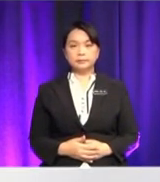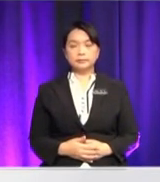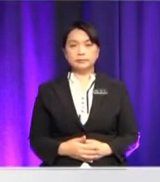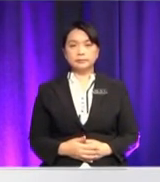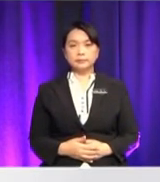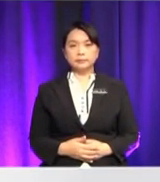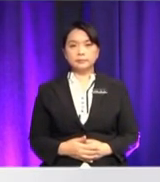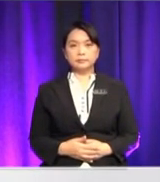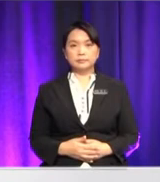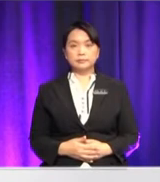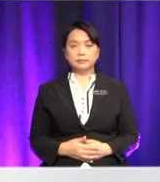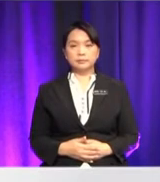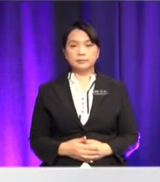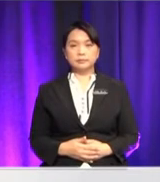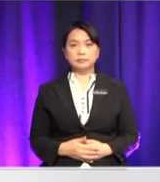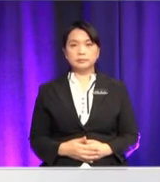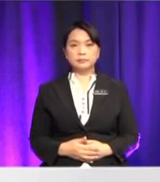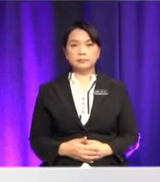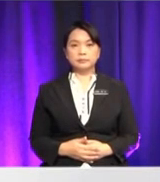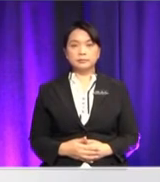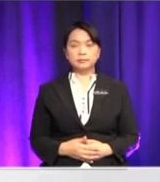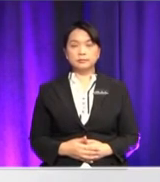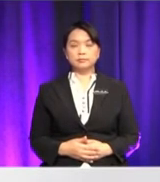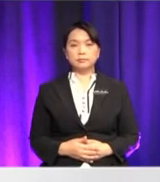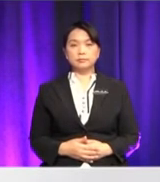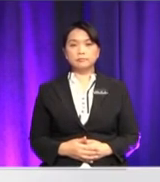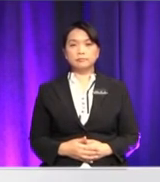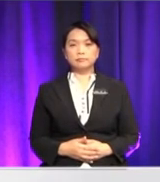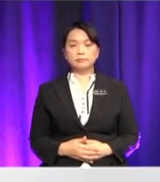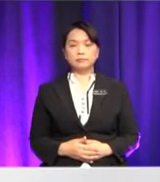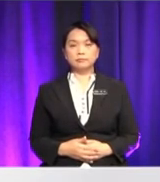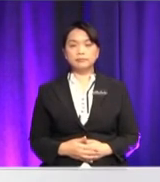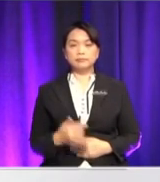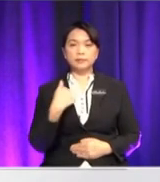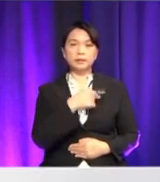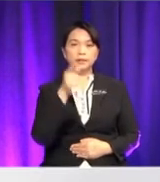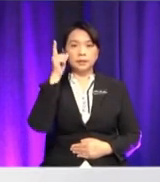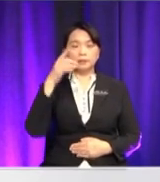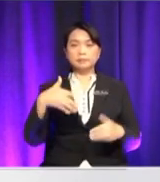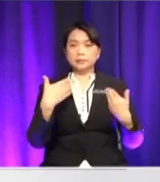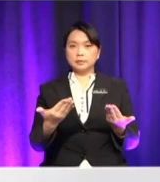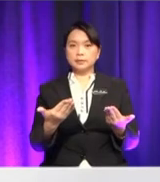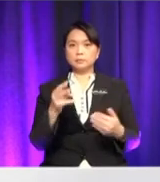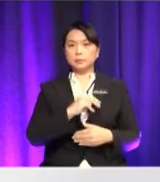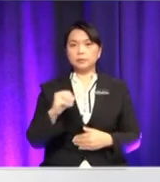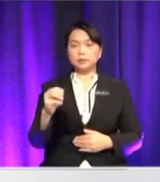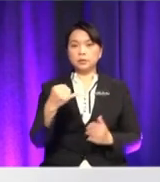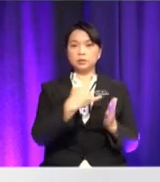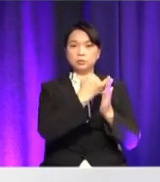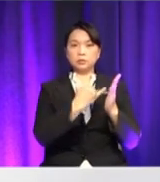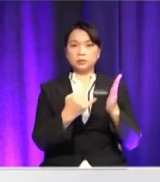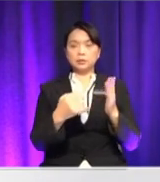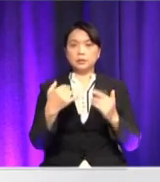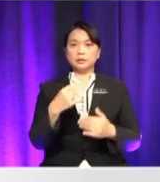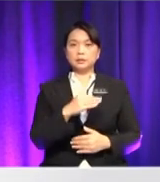syrah oke itu galangsa kembar chigga dicurigai Oke kalau murid saya kan